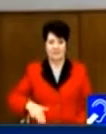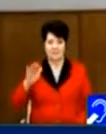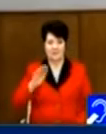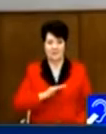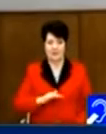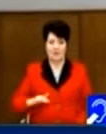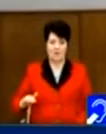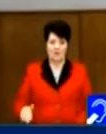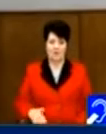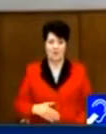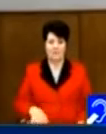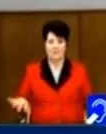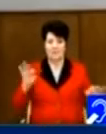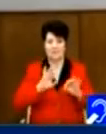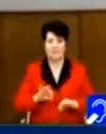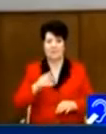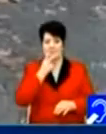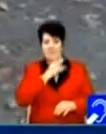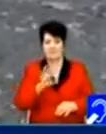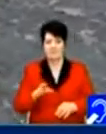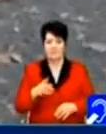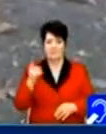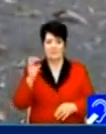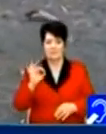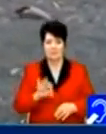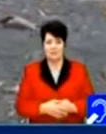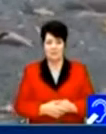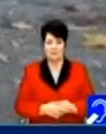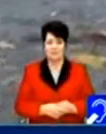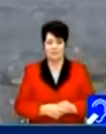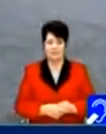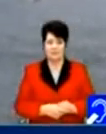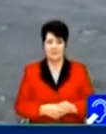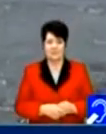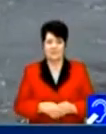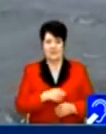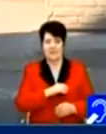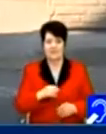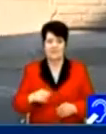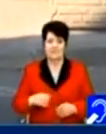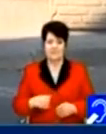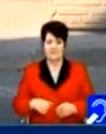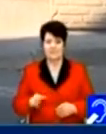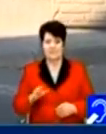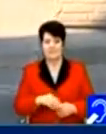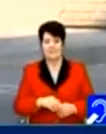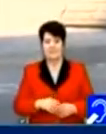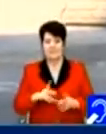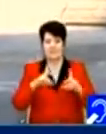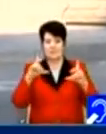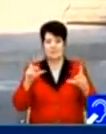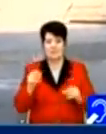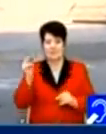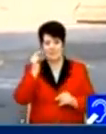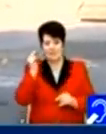că n-am văzut niciodată 100%. Am văzut cât de puțin, dar totuși am absolvit școala pentru slavăzător